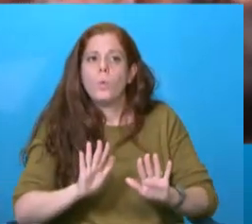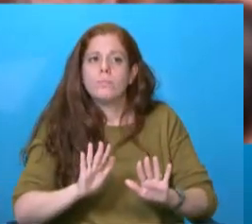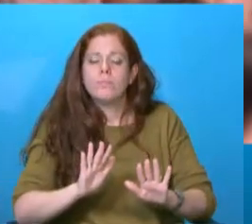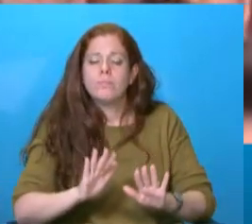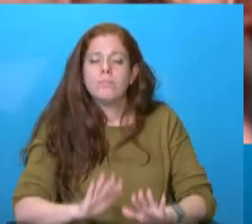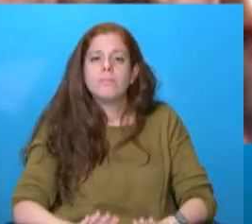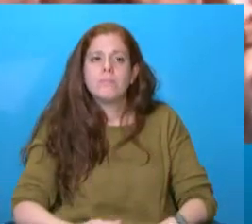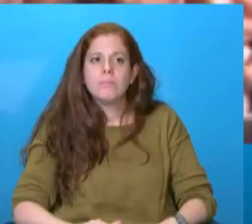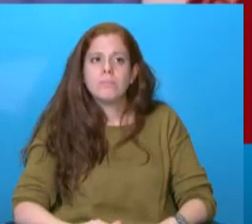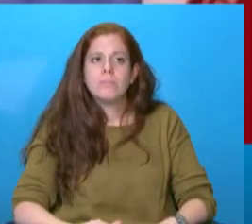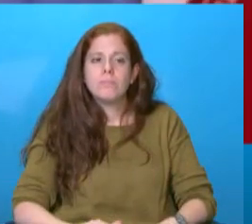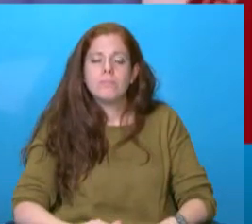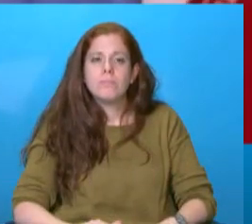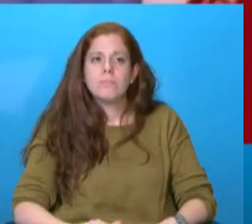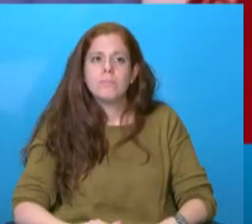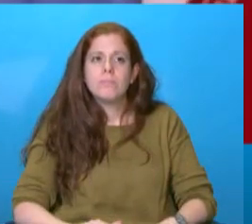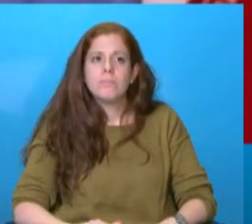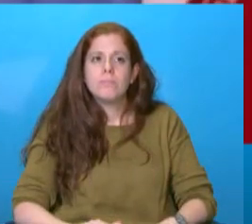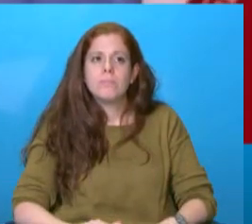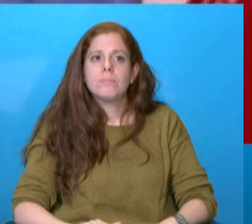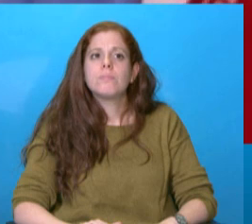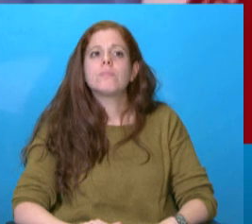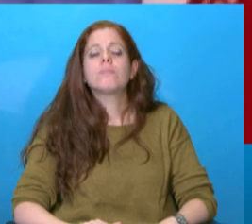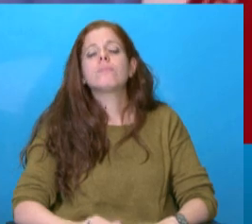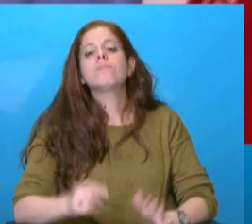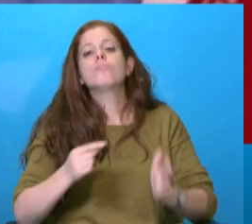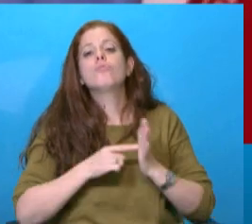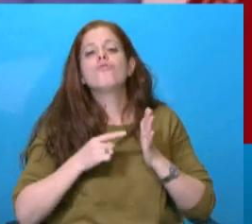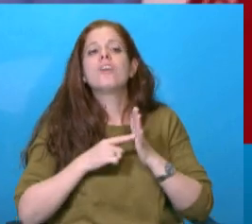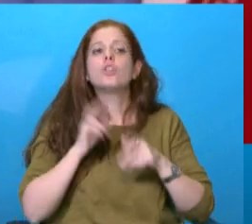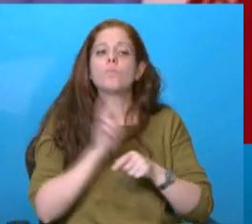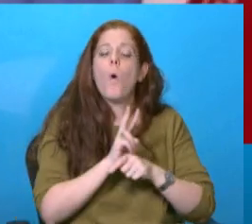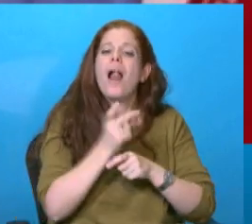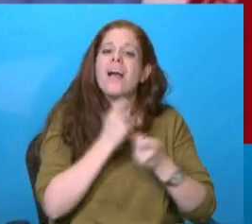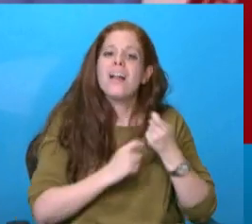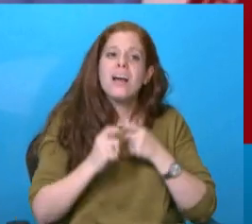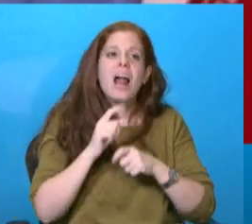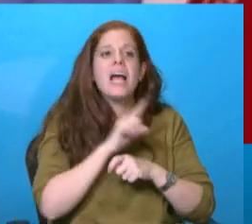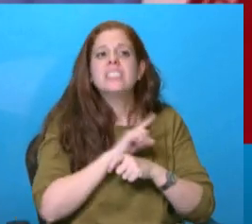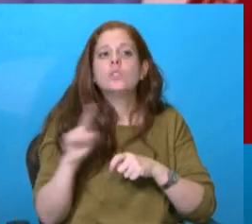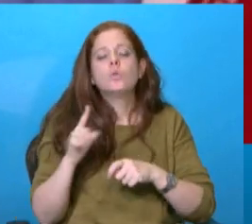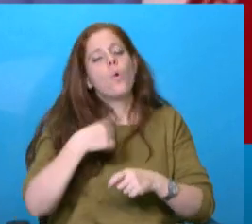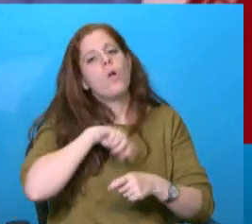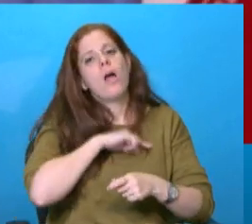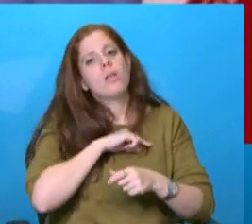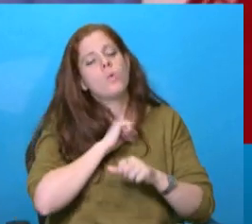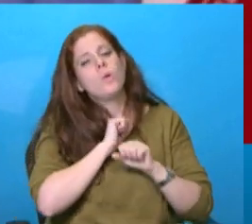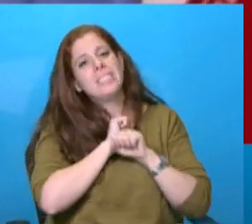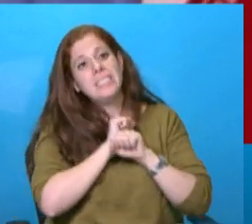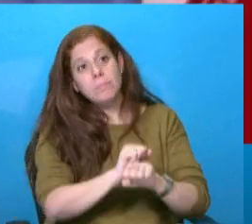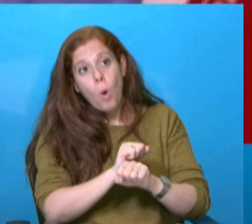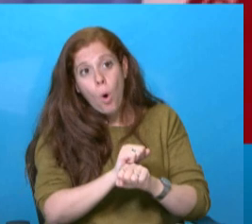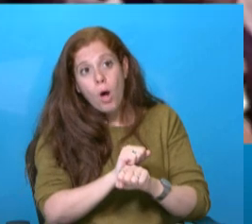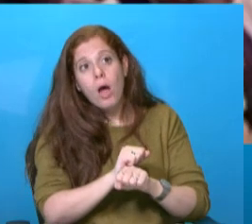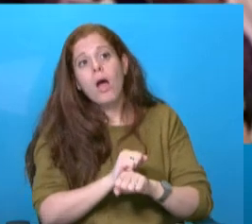شدت بیشتری بده کرد چشممون رو امیدمون رو نبندیم به اینکه حالا کی بشه که این تحریم